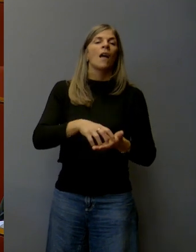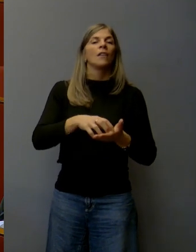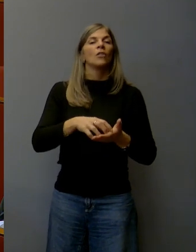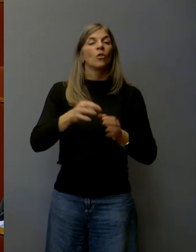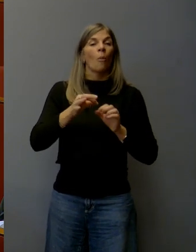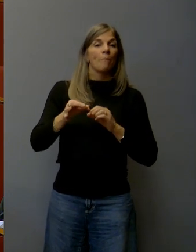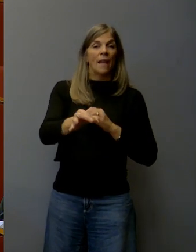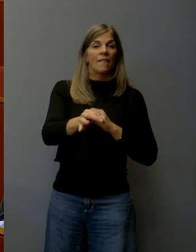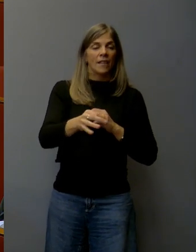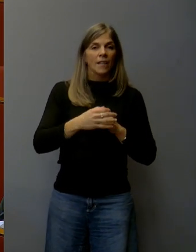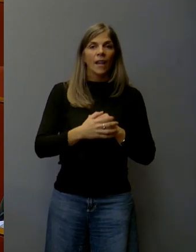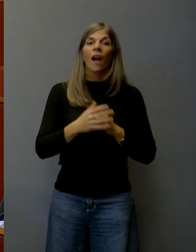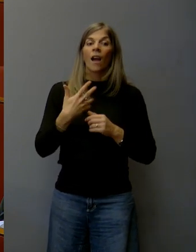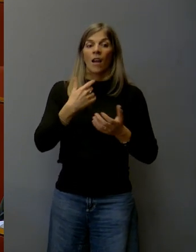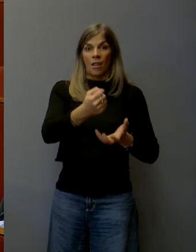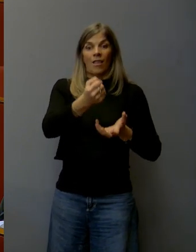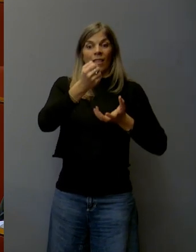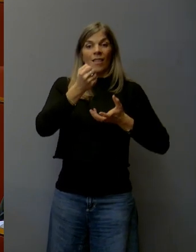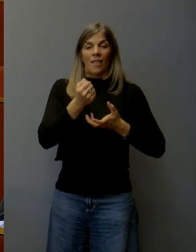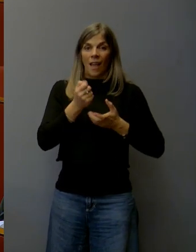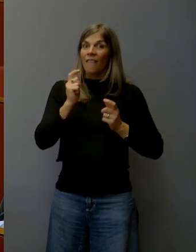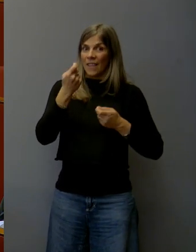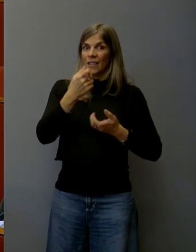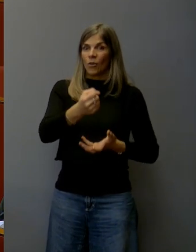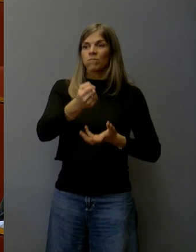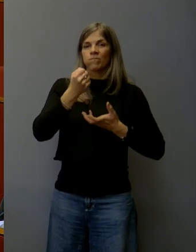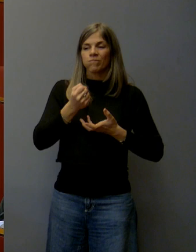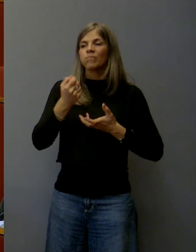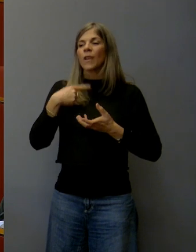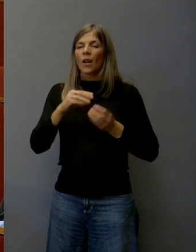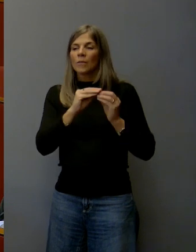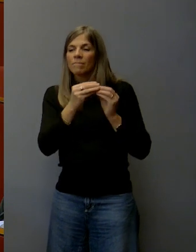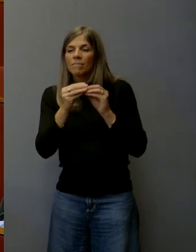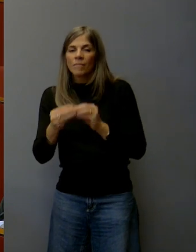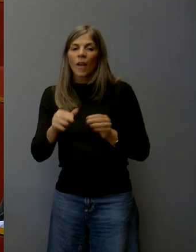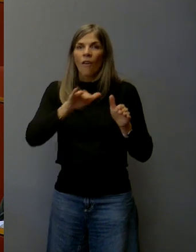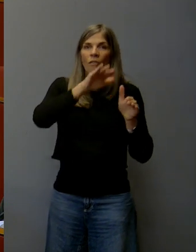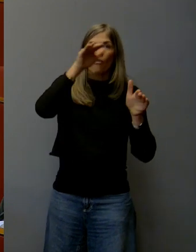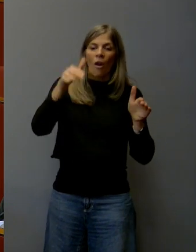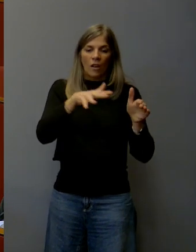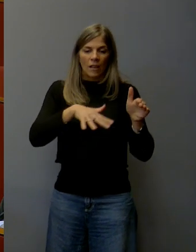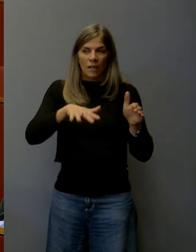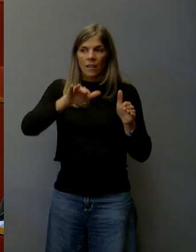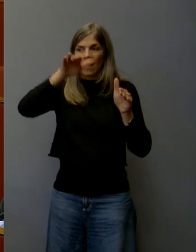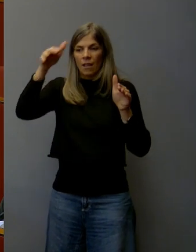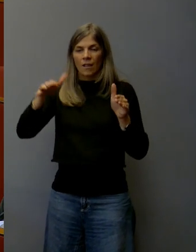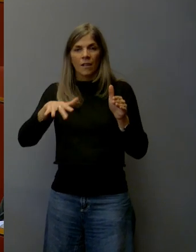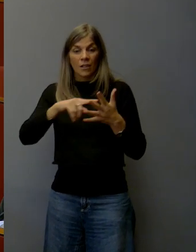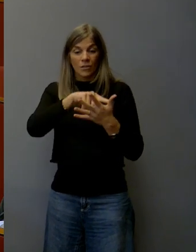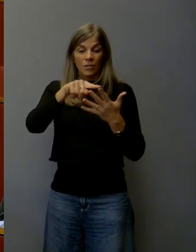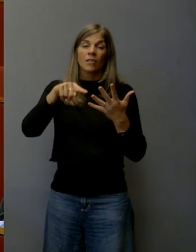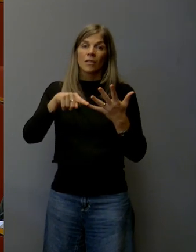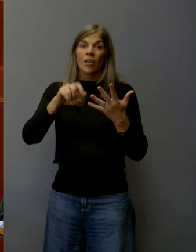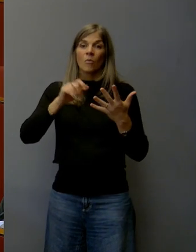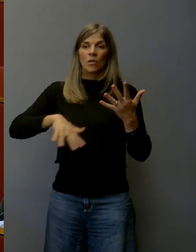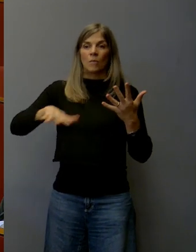come dire rifacimento l'apertura e la destinazione di questi spazi al centro civico per fare